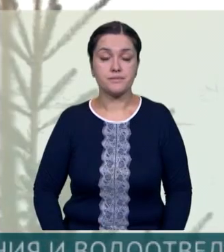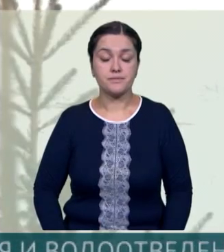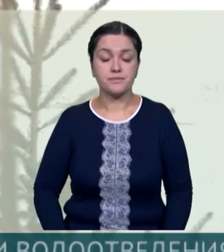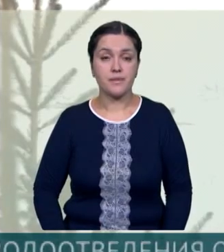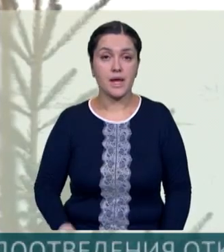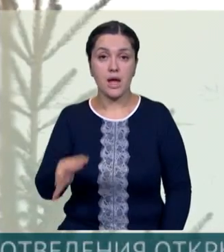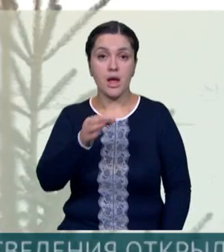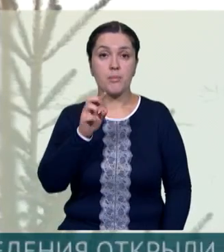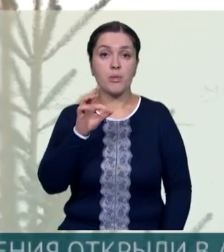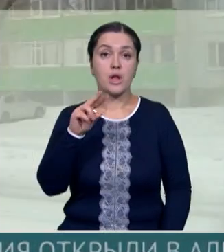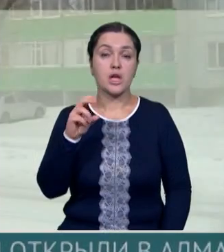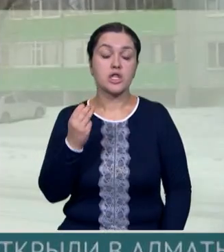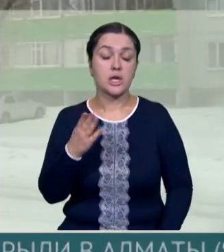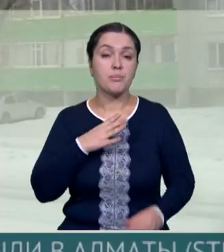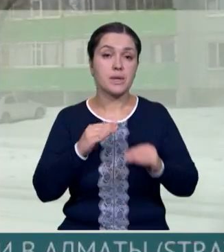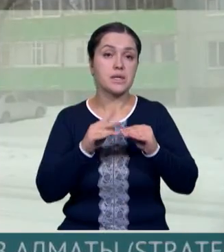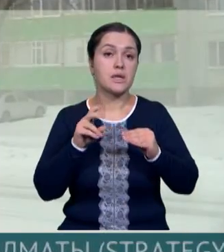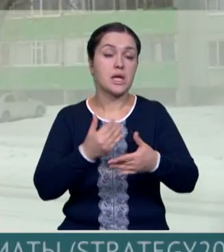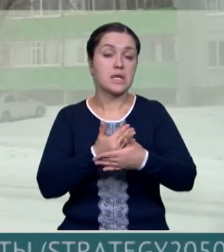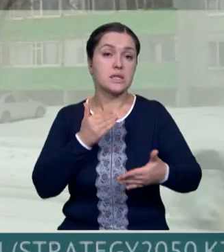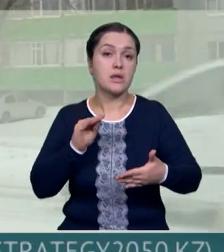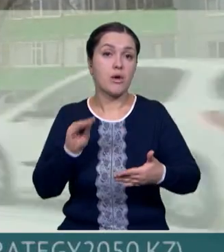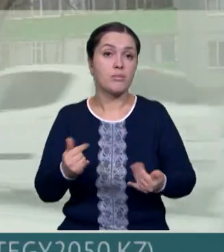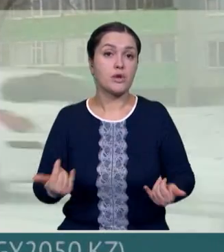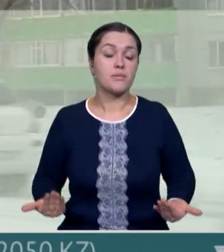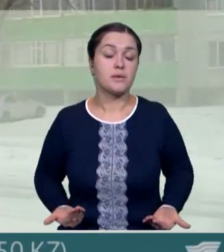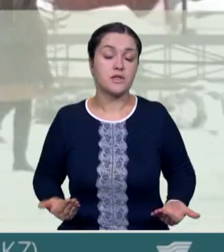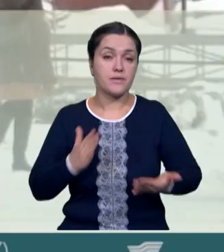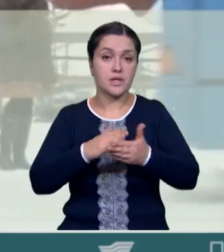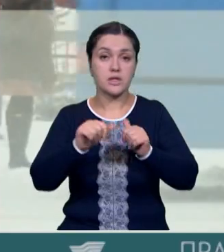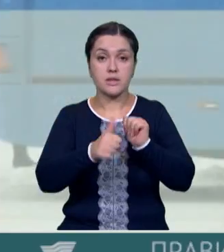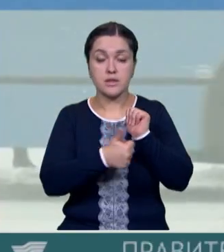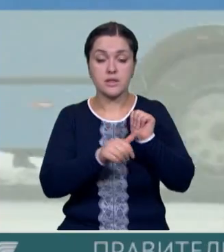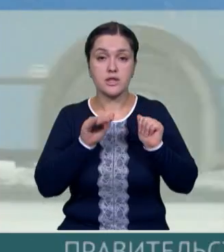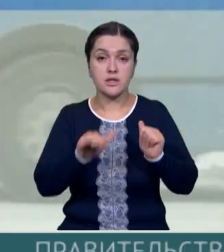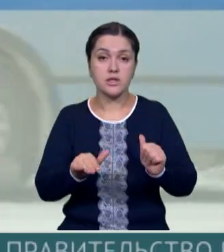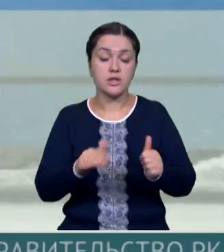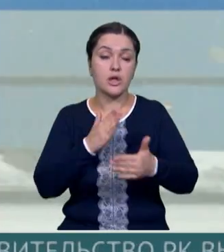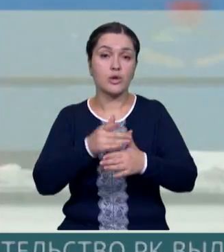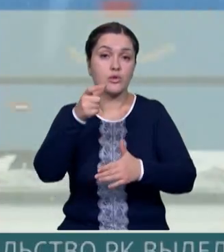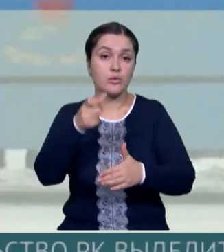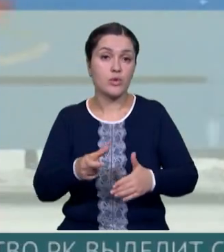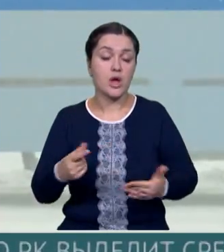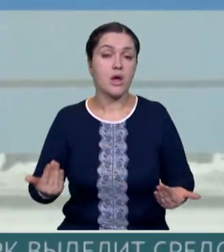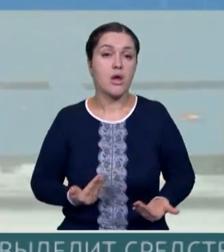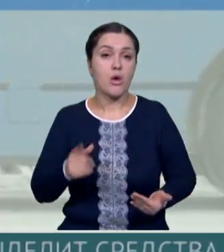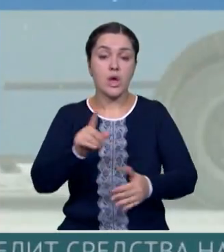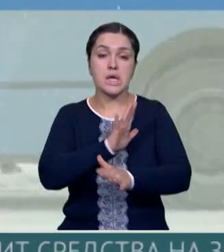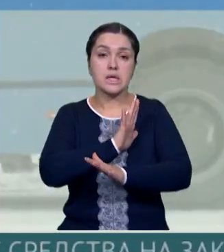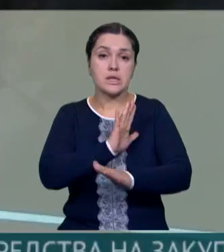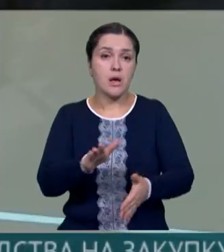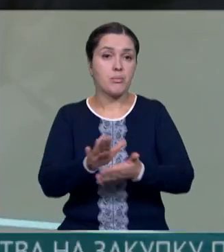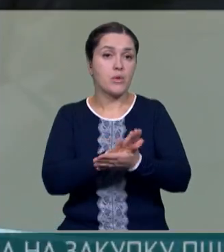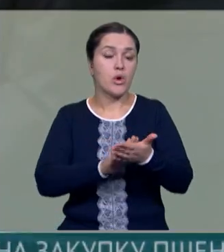Микрорайон Болашах появился на карте города 10 лет назад. Сейчас здесь проживают 16 тысяч жителей. И до этого в жилом массиве не было ни